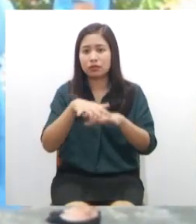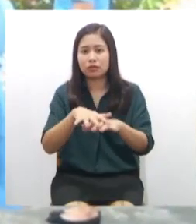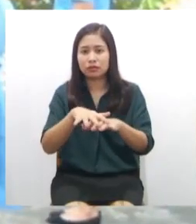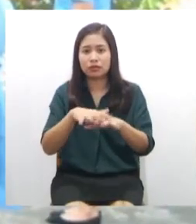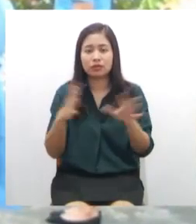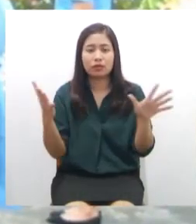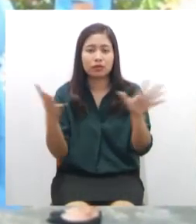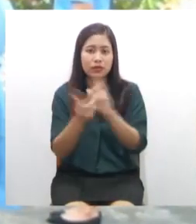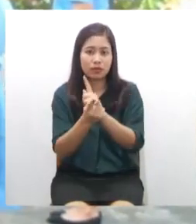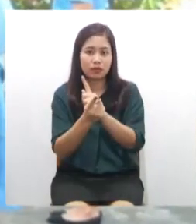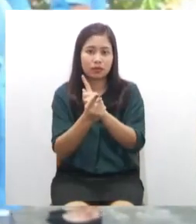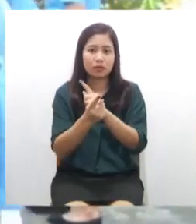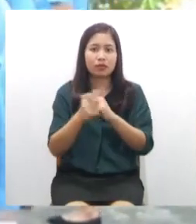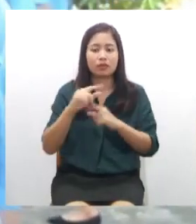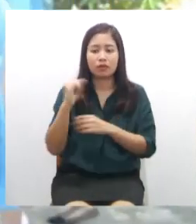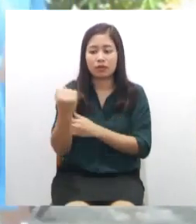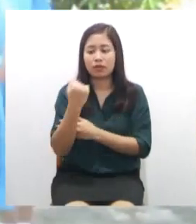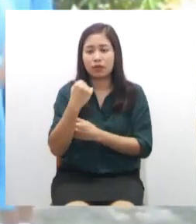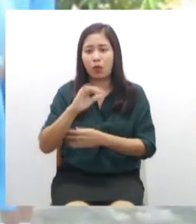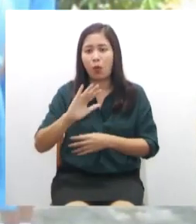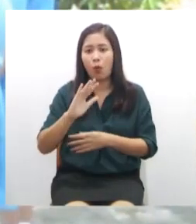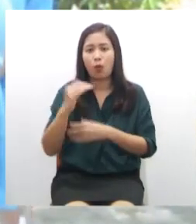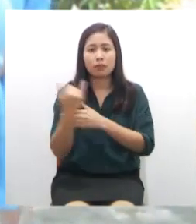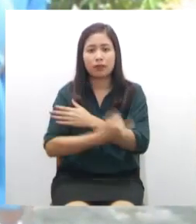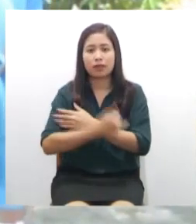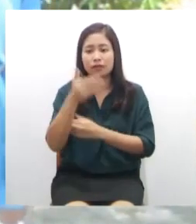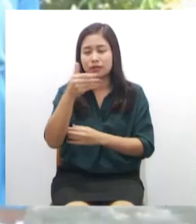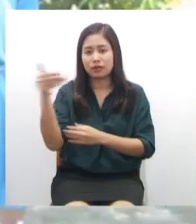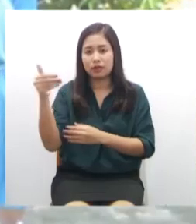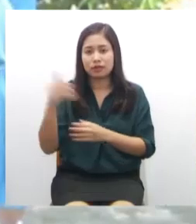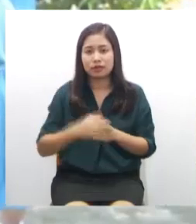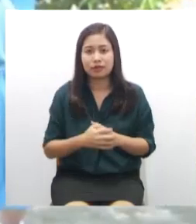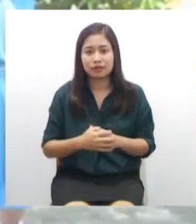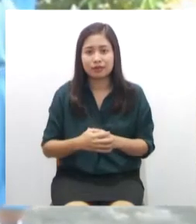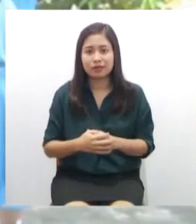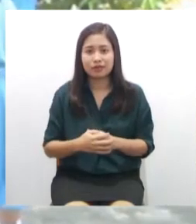ธรรมและความมั่นคงของประเทศชาติ